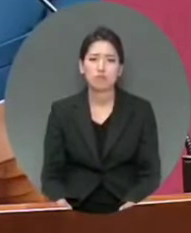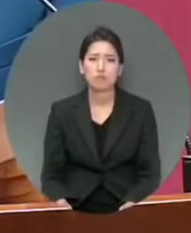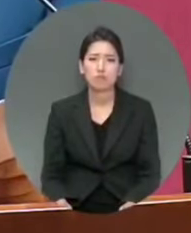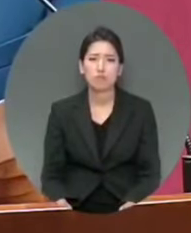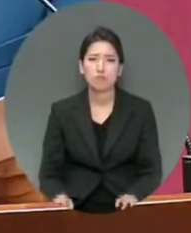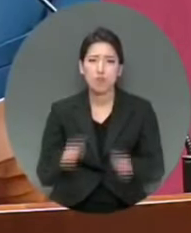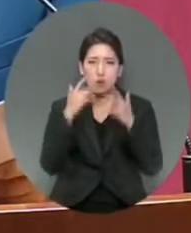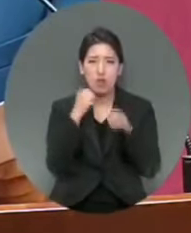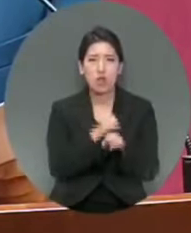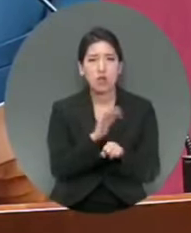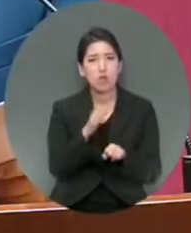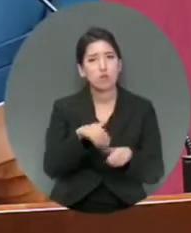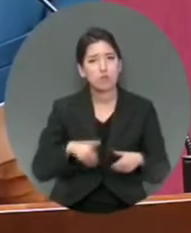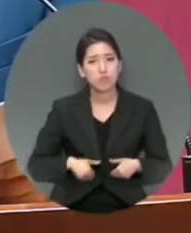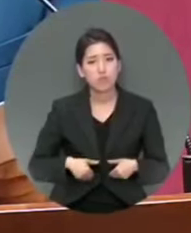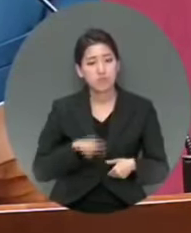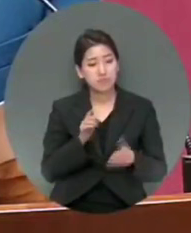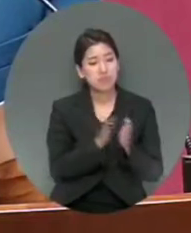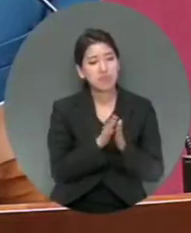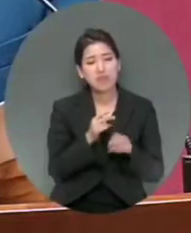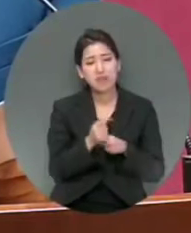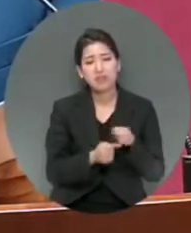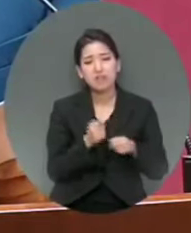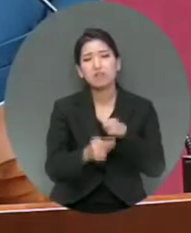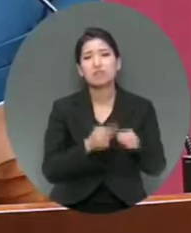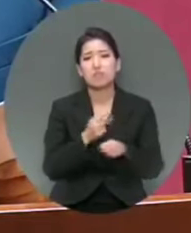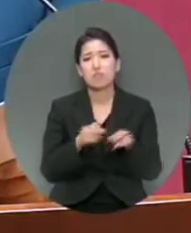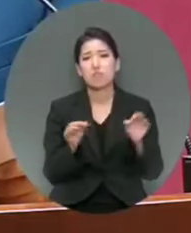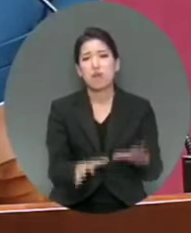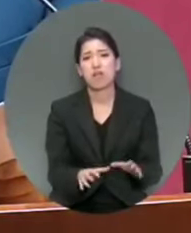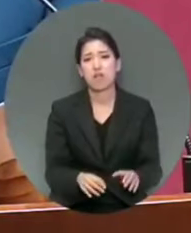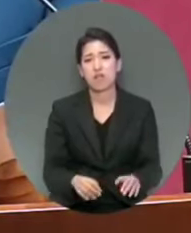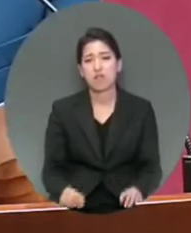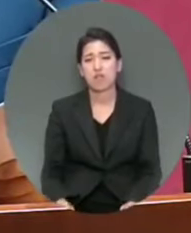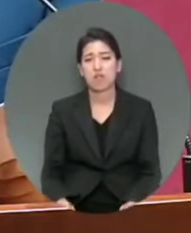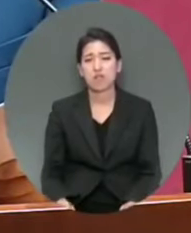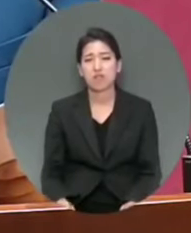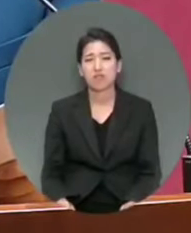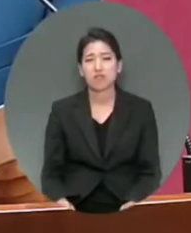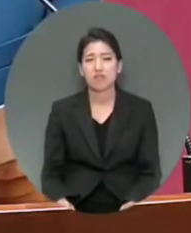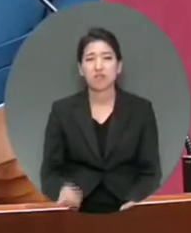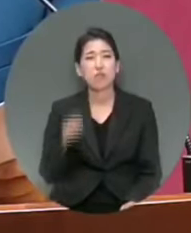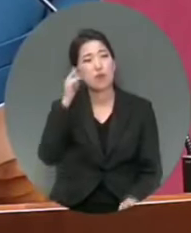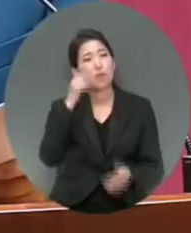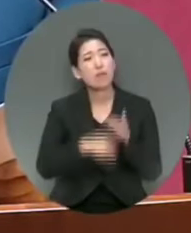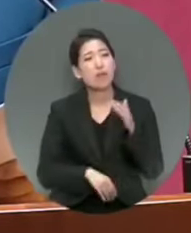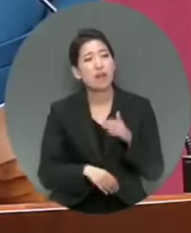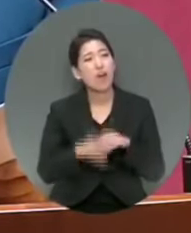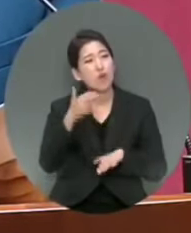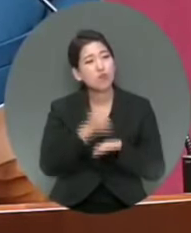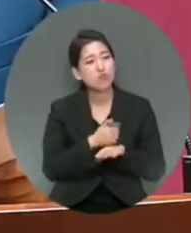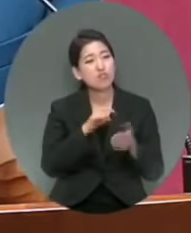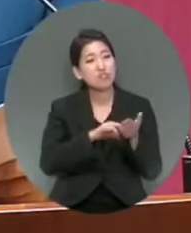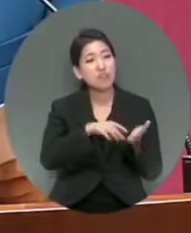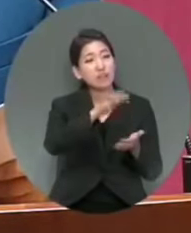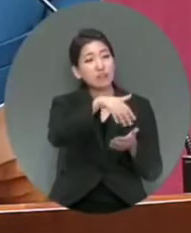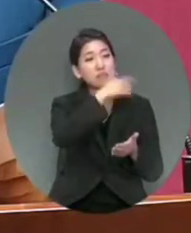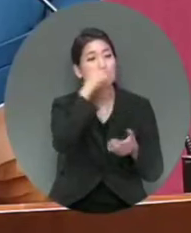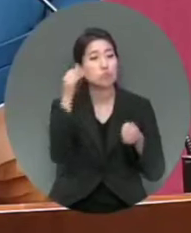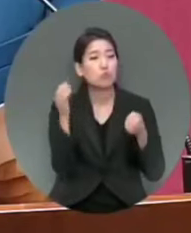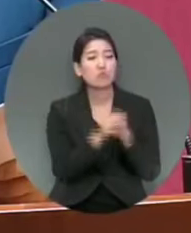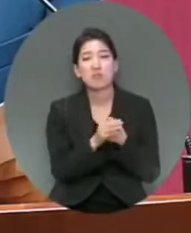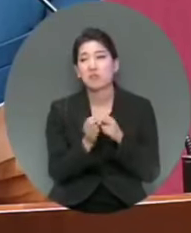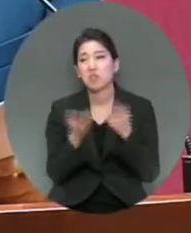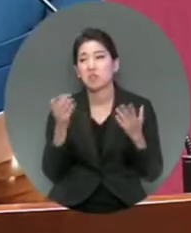거고 시작한 지 얼마 되지도 않았고 계속 사업인데 결국 세수가 부족하고 돈이 없으니까 이런 중요한 사업들을 다 날려버리는 거